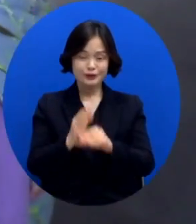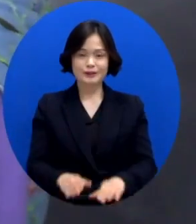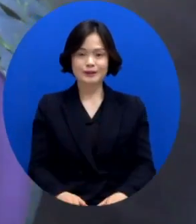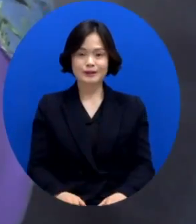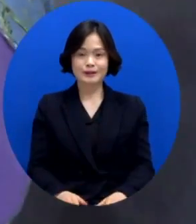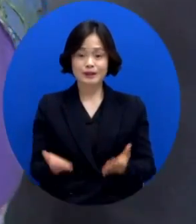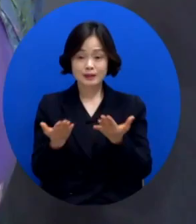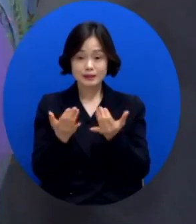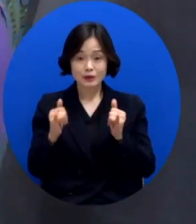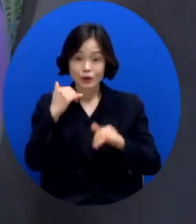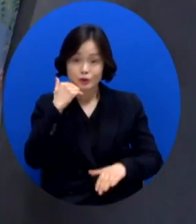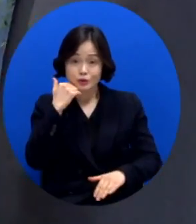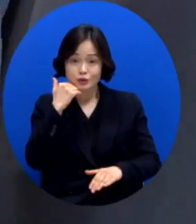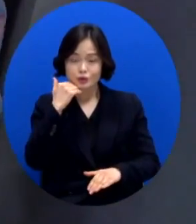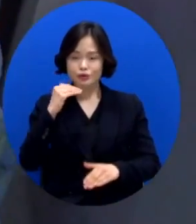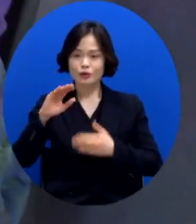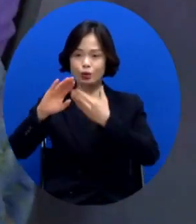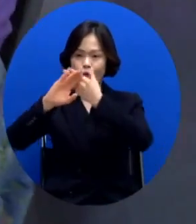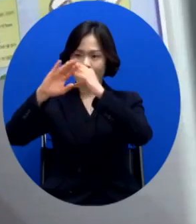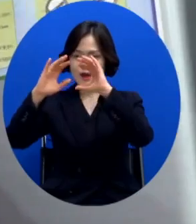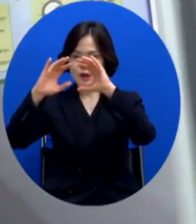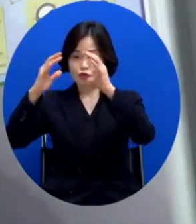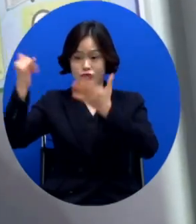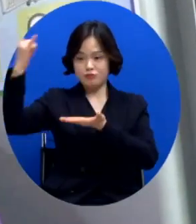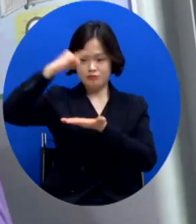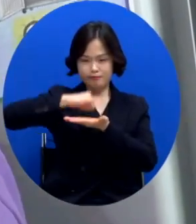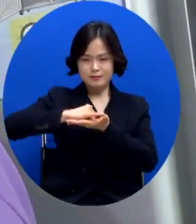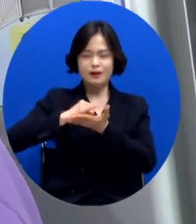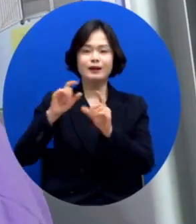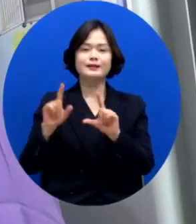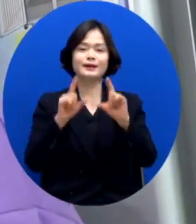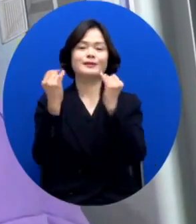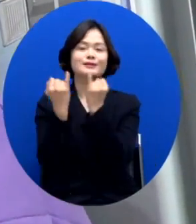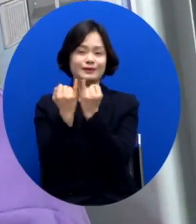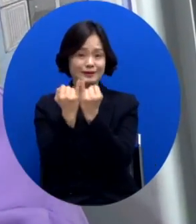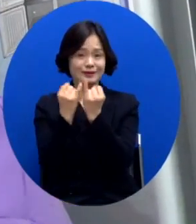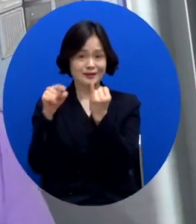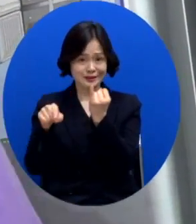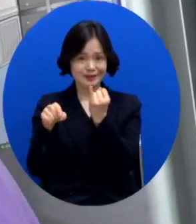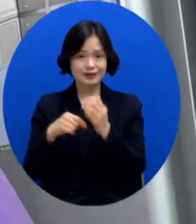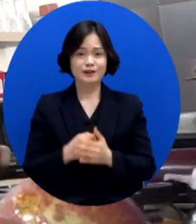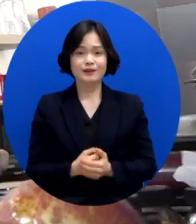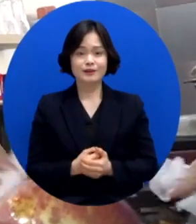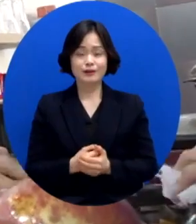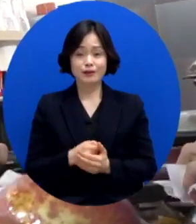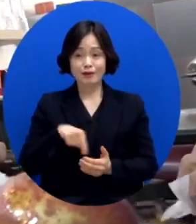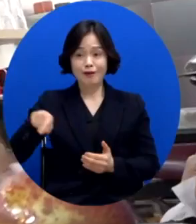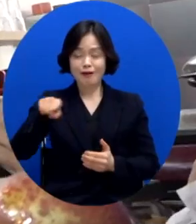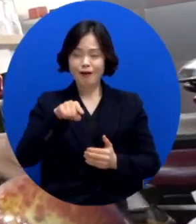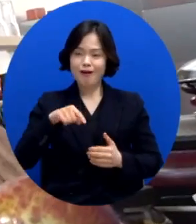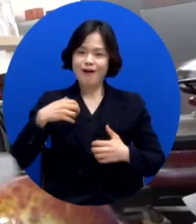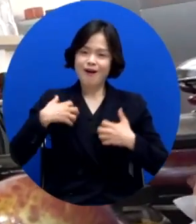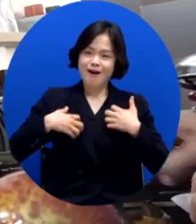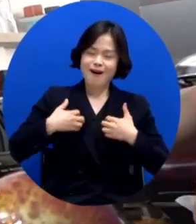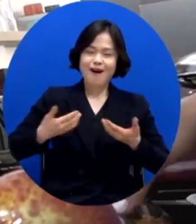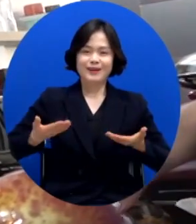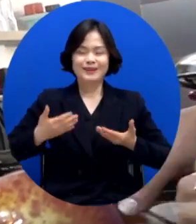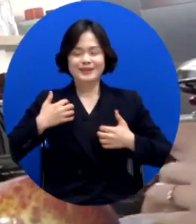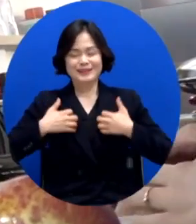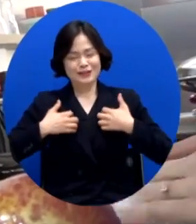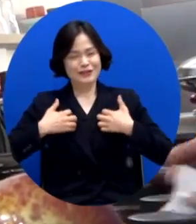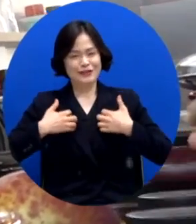이주민들. 어느 때보다 취업이 힘든 시기에 일자리를 얻어 누구보다 즐겁게 일하고 있다고